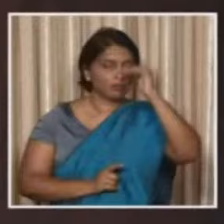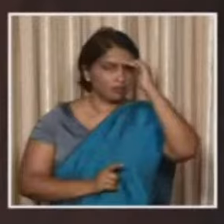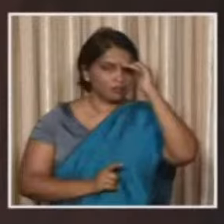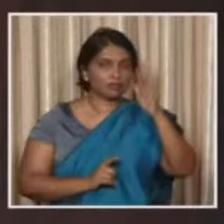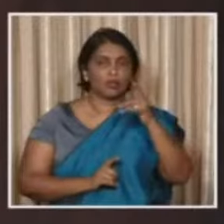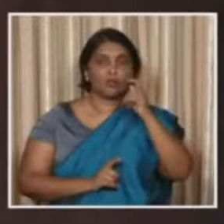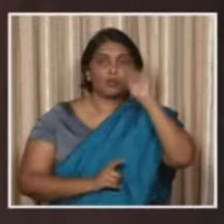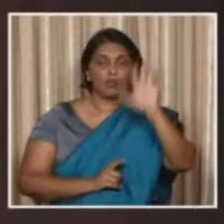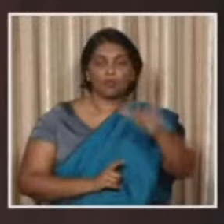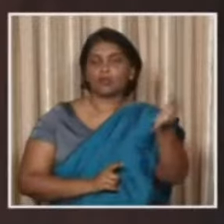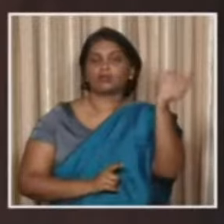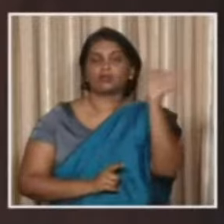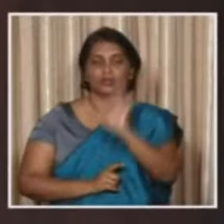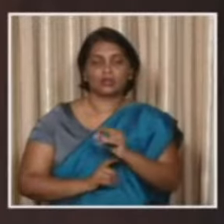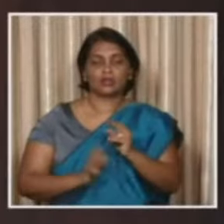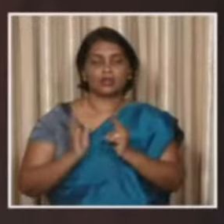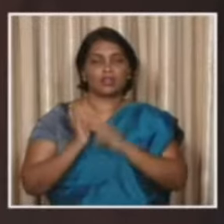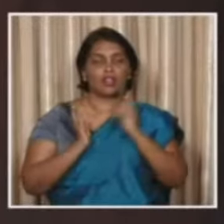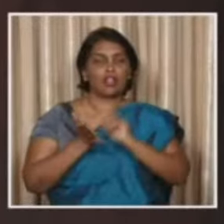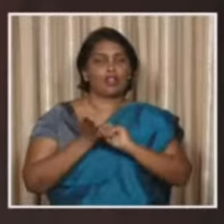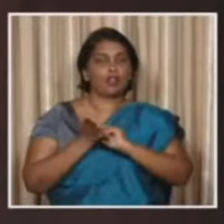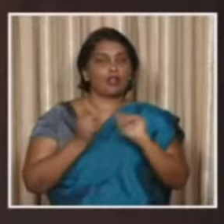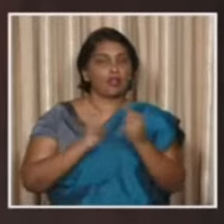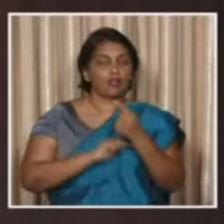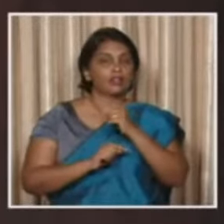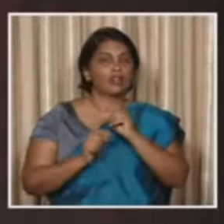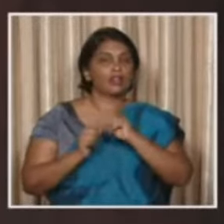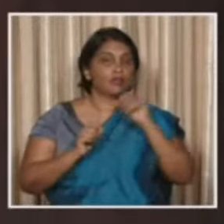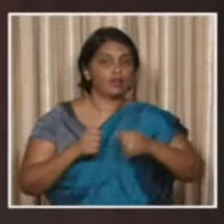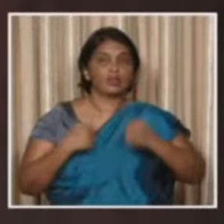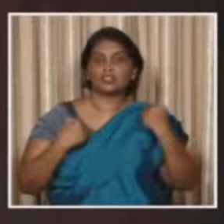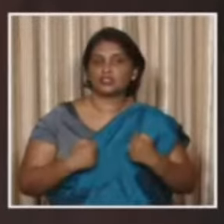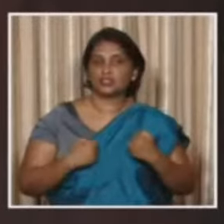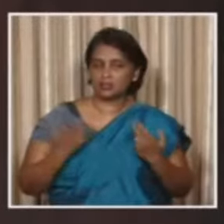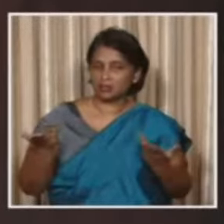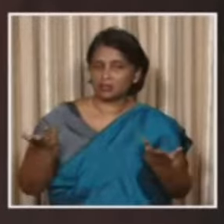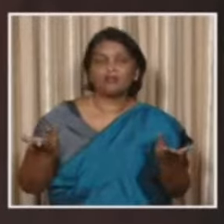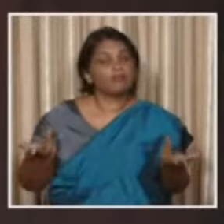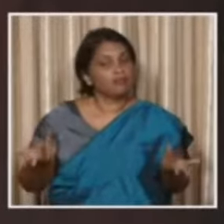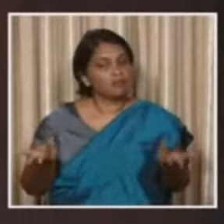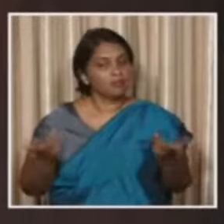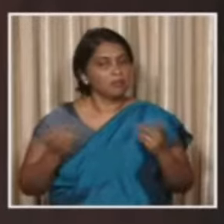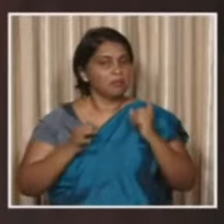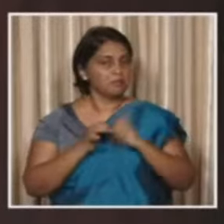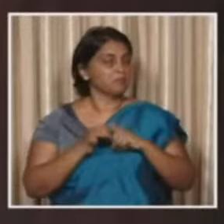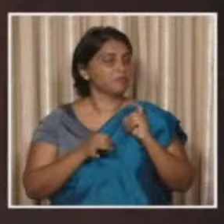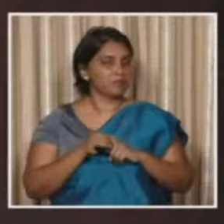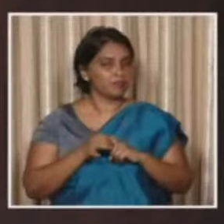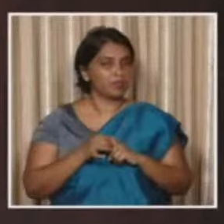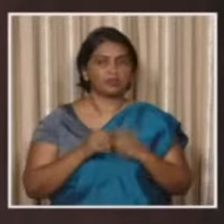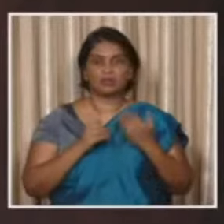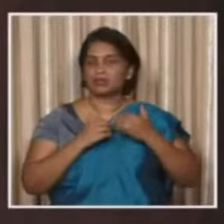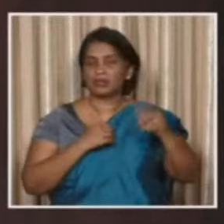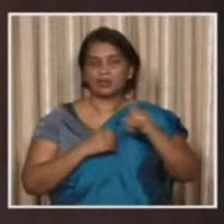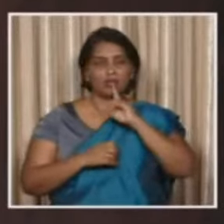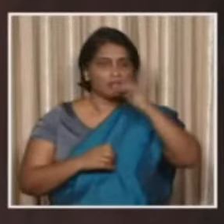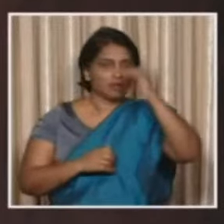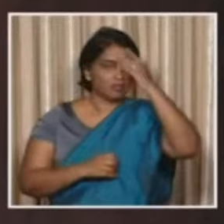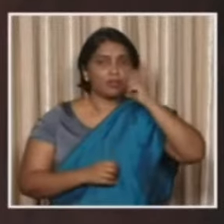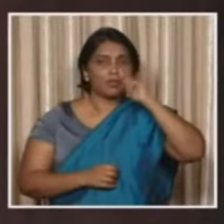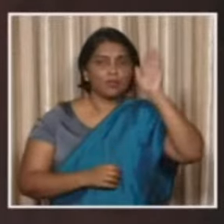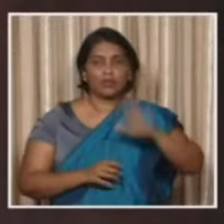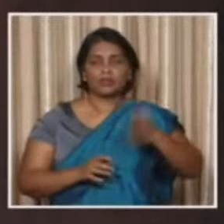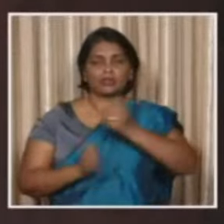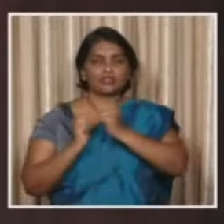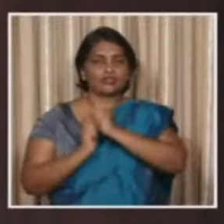පුත්‍රයව පත් කරනවා නැෂනල් ලොටරිස් බෝඩ් එකේ සභාපතිවරයා විදියට. දැන් මේවා තමයි ප්‍රශ්න. කවදාවත් කතානායකවරයෙක්ගේ පුතෙක්ව